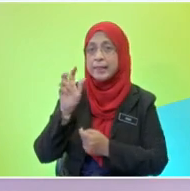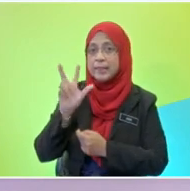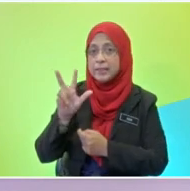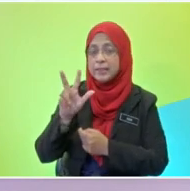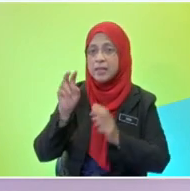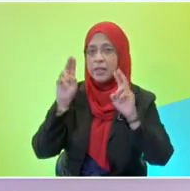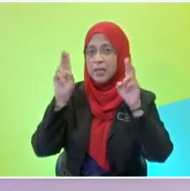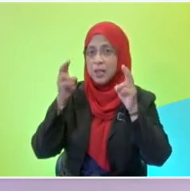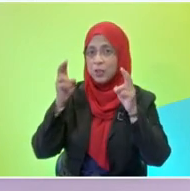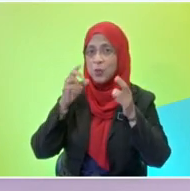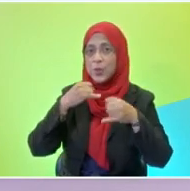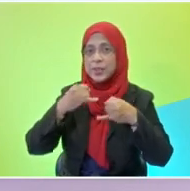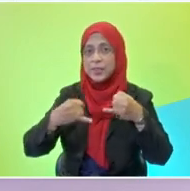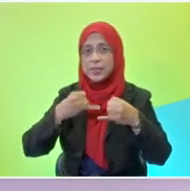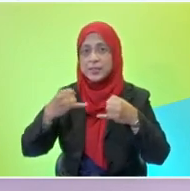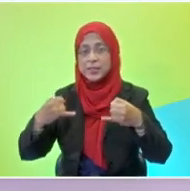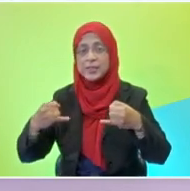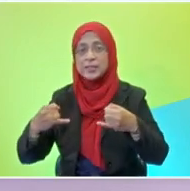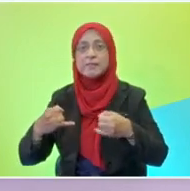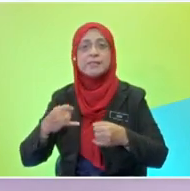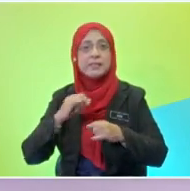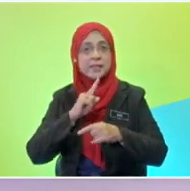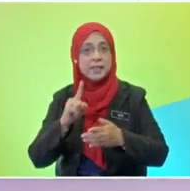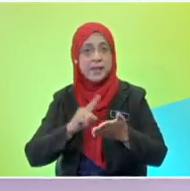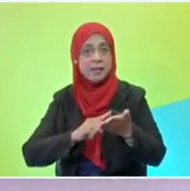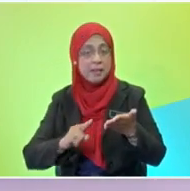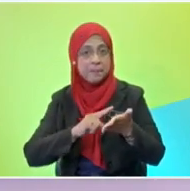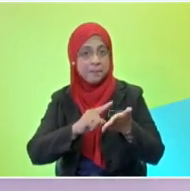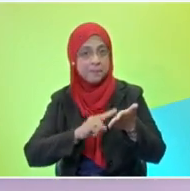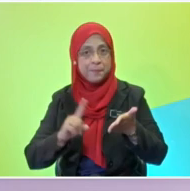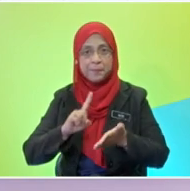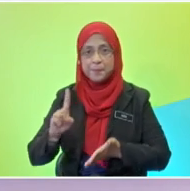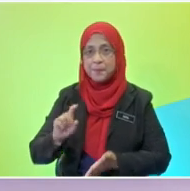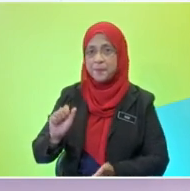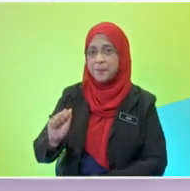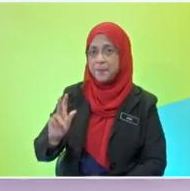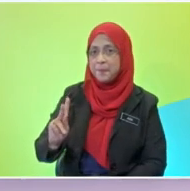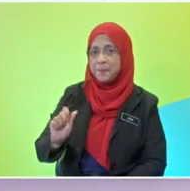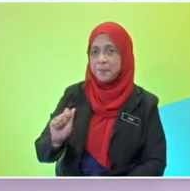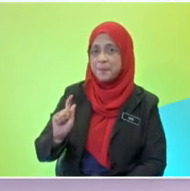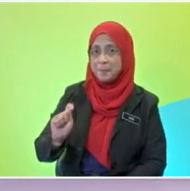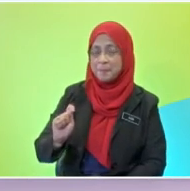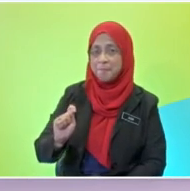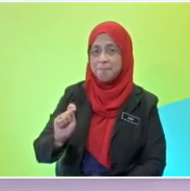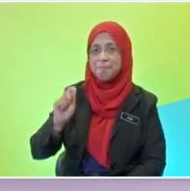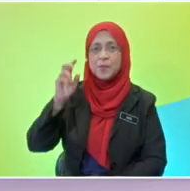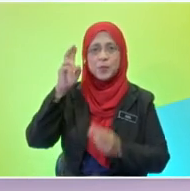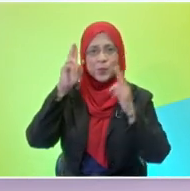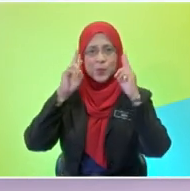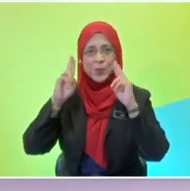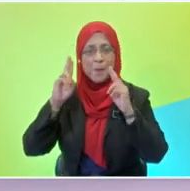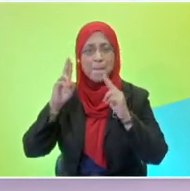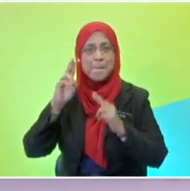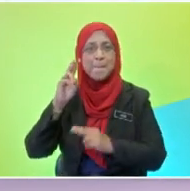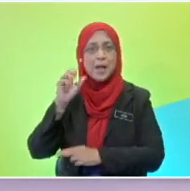topik kita jenis jenis zakat bersama kita di studio pada hari ini Ustaz Muhammad Nur